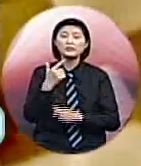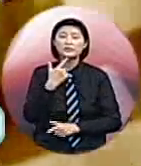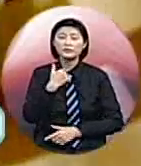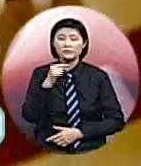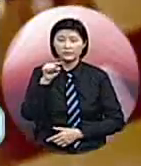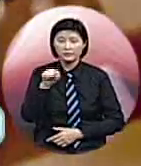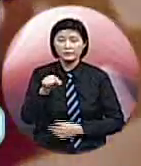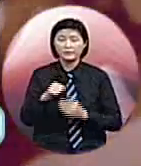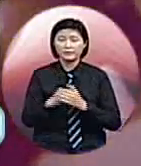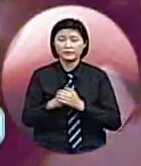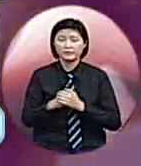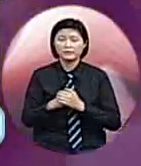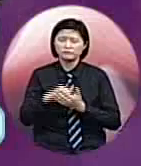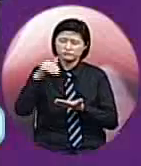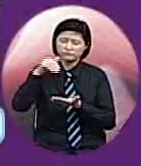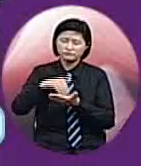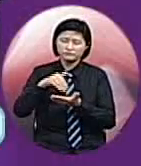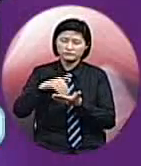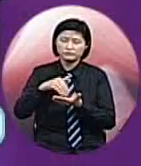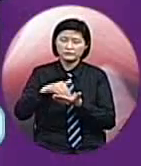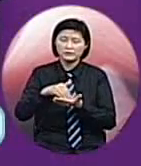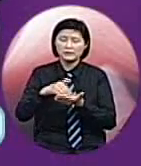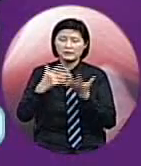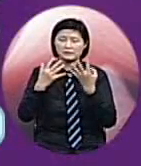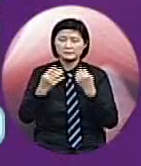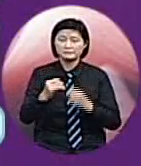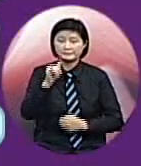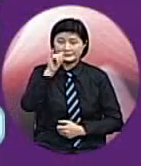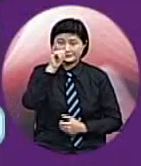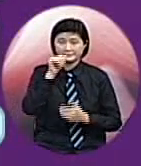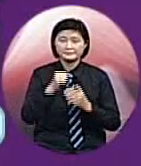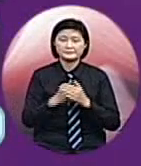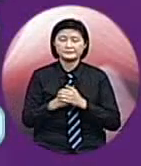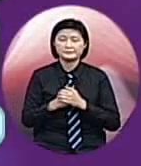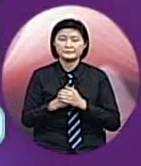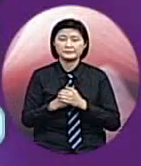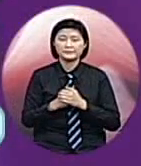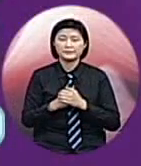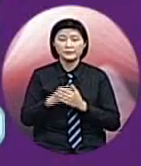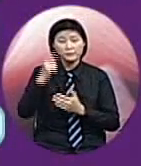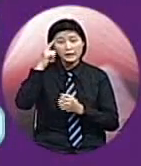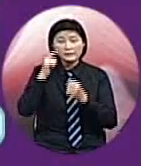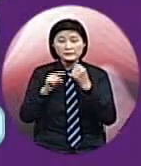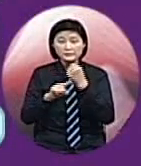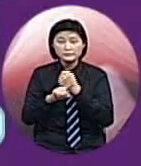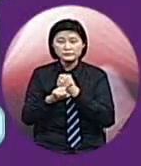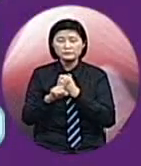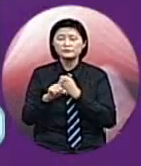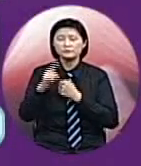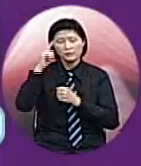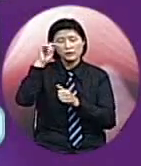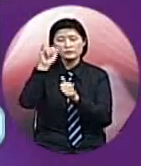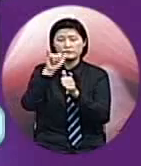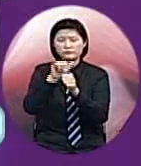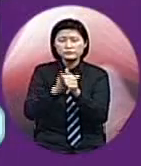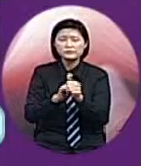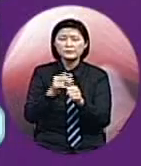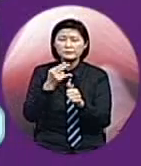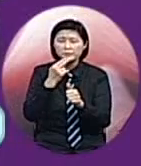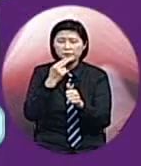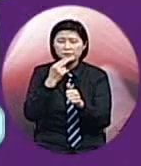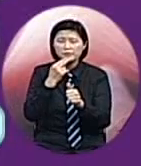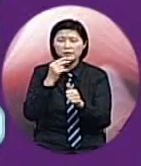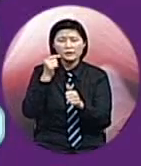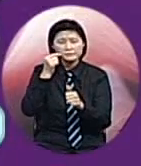제가 참 후회가 나는 것이 많습니다. 네. 예, 왜 어째서 그렇게 부모님한테 효도를 못다 해드렸던가